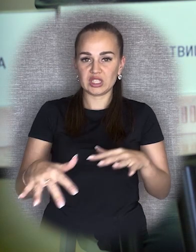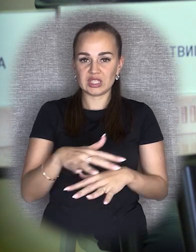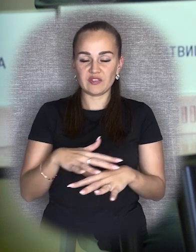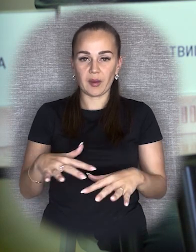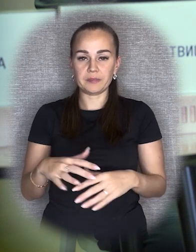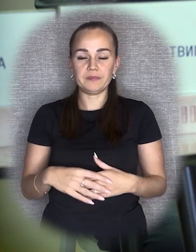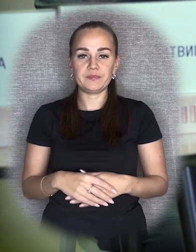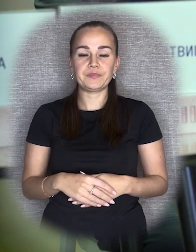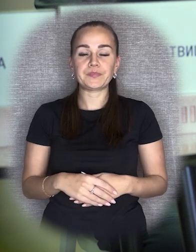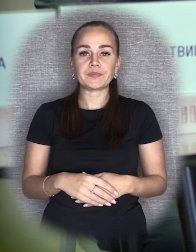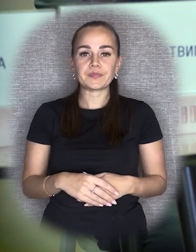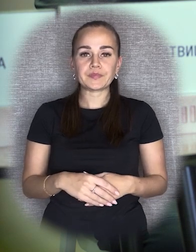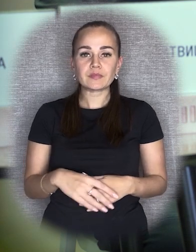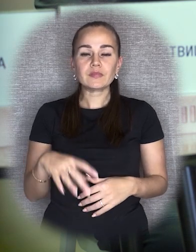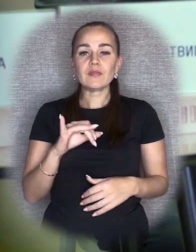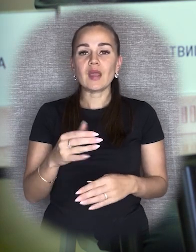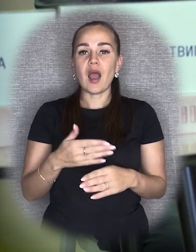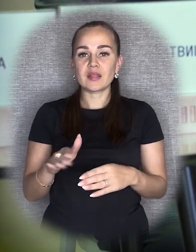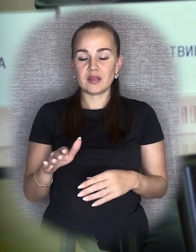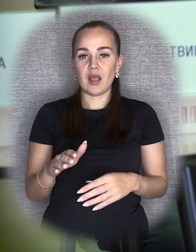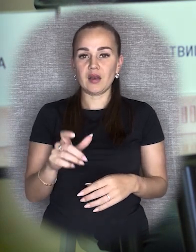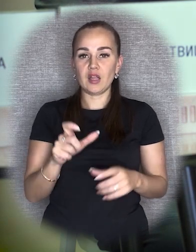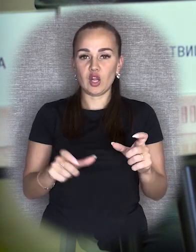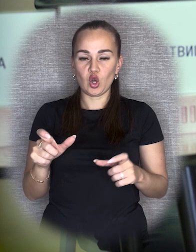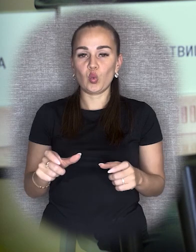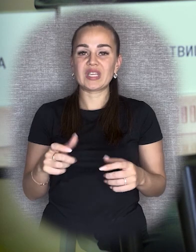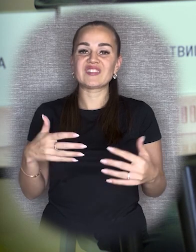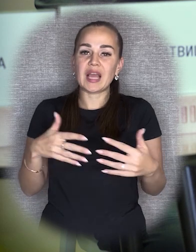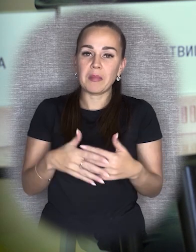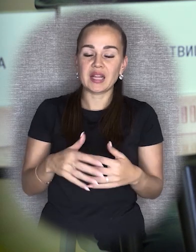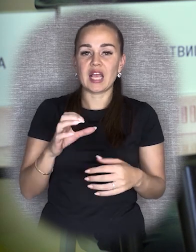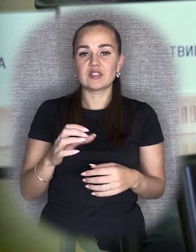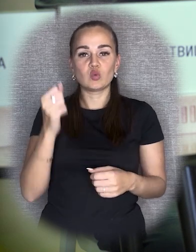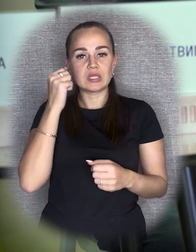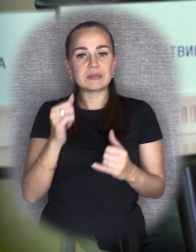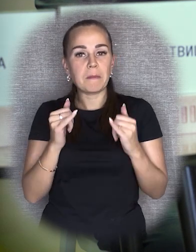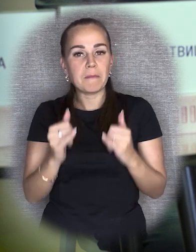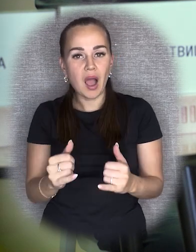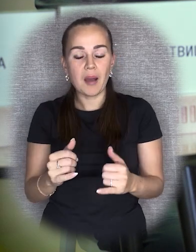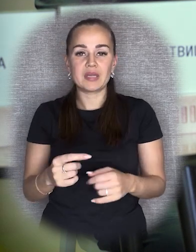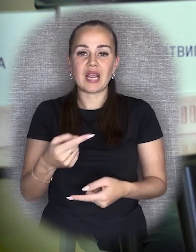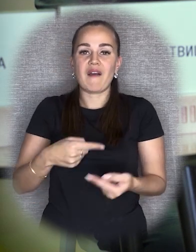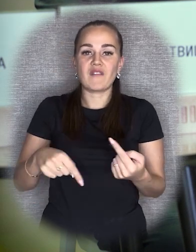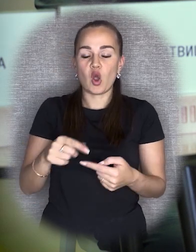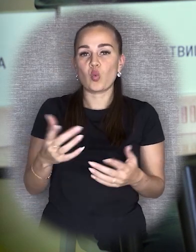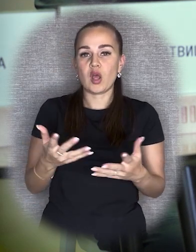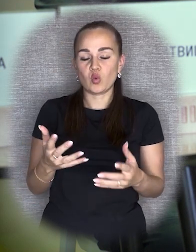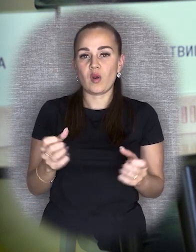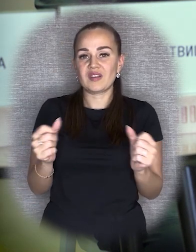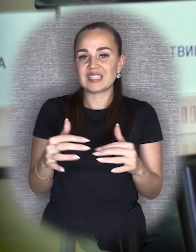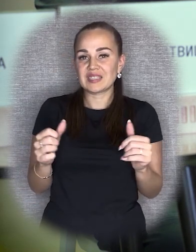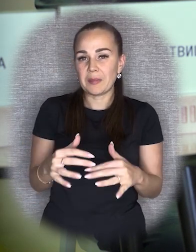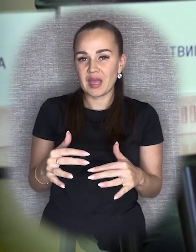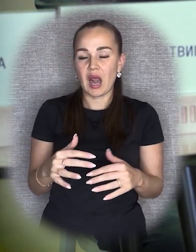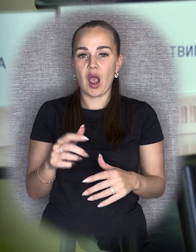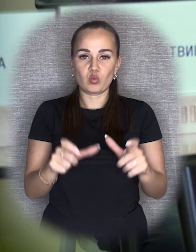отдельные группы людей взаимодействуют с тем или иным памятником, они, вокруг которых собирает, да, какие-то локальные такие